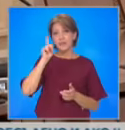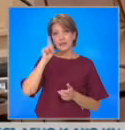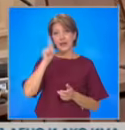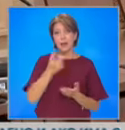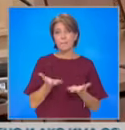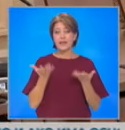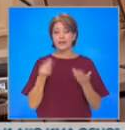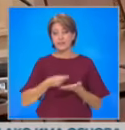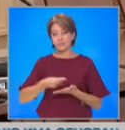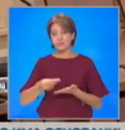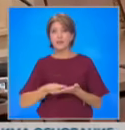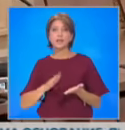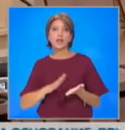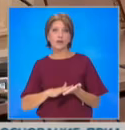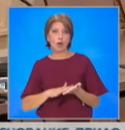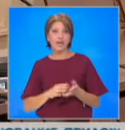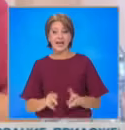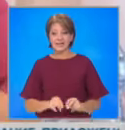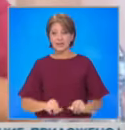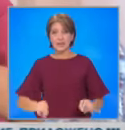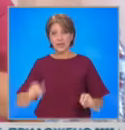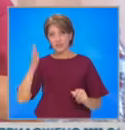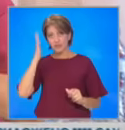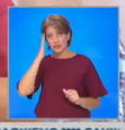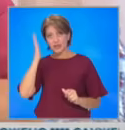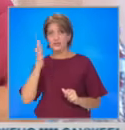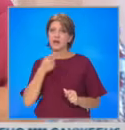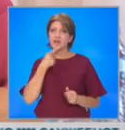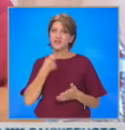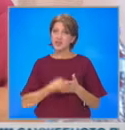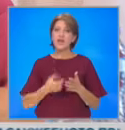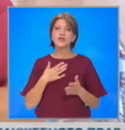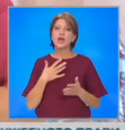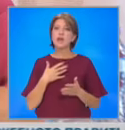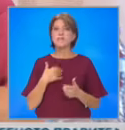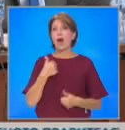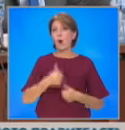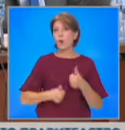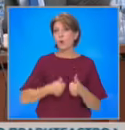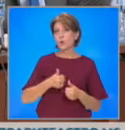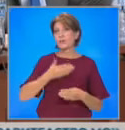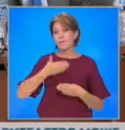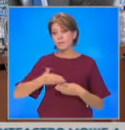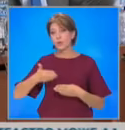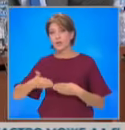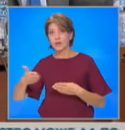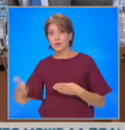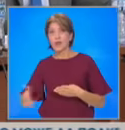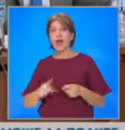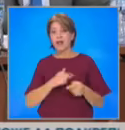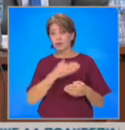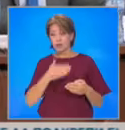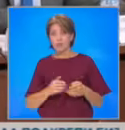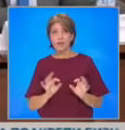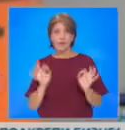тази дейност. От Земеделското министерство твърдят, че имало обявена конкурсна процедура, но до момента не са предоставени